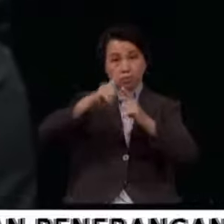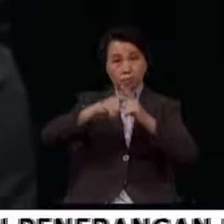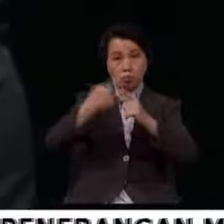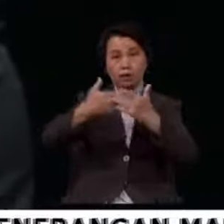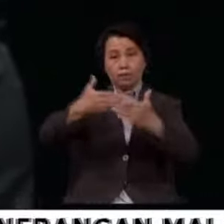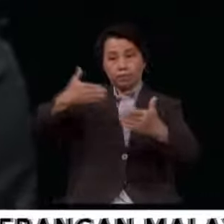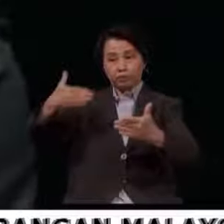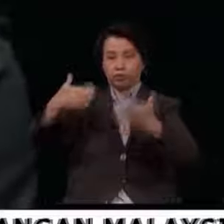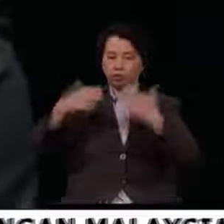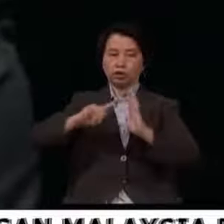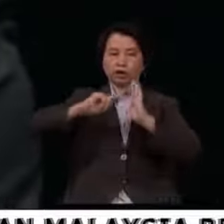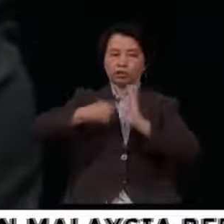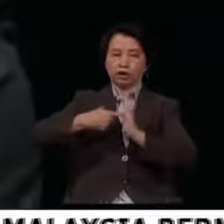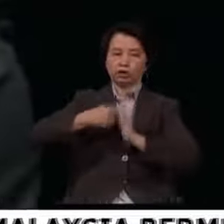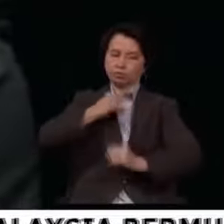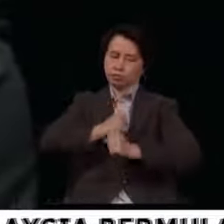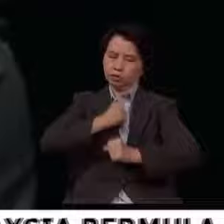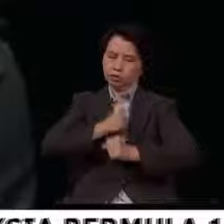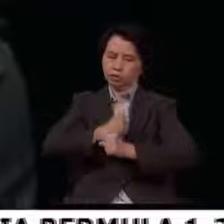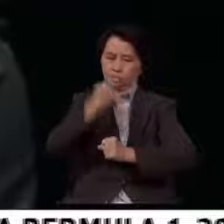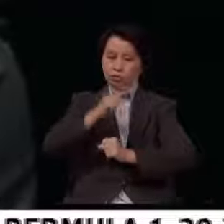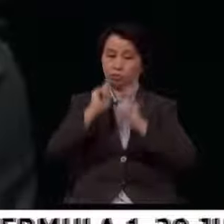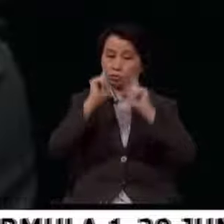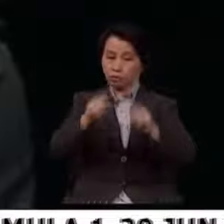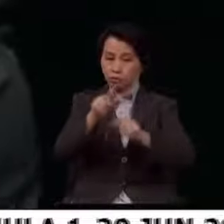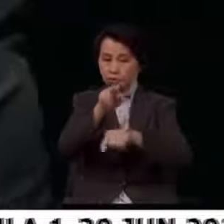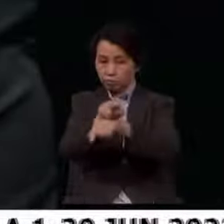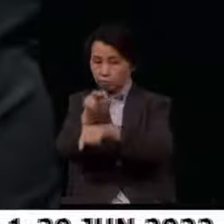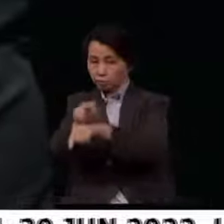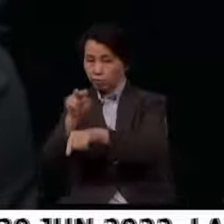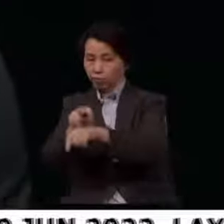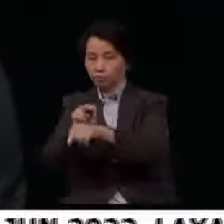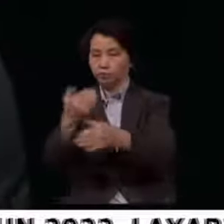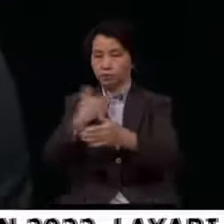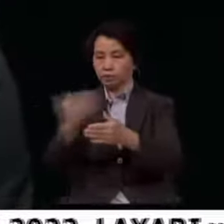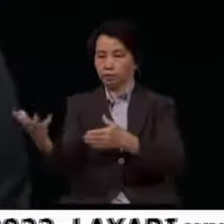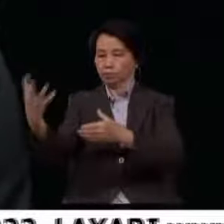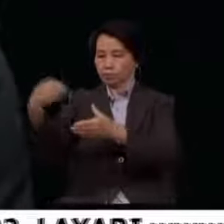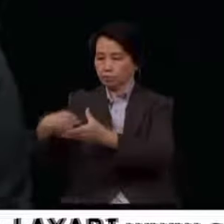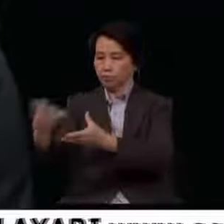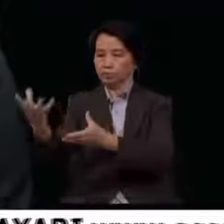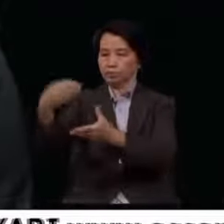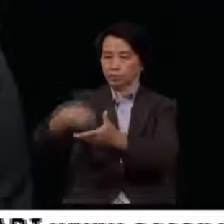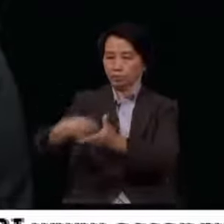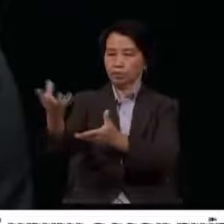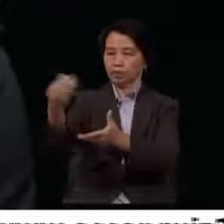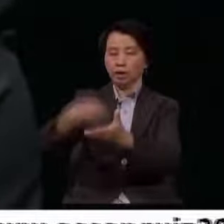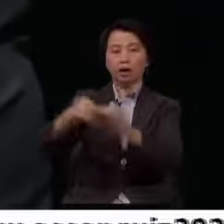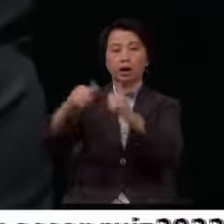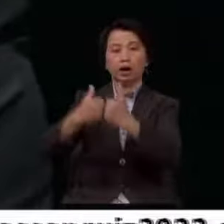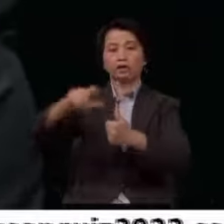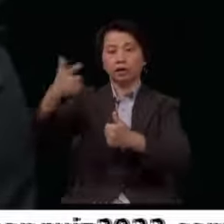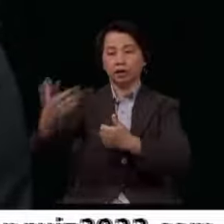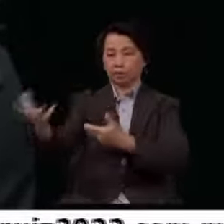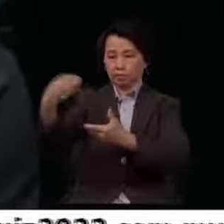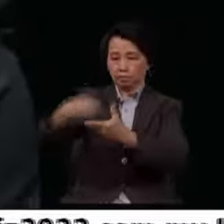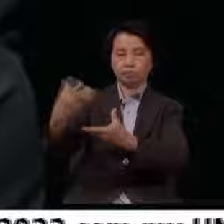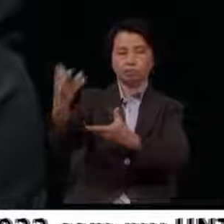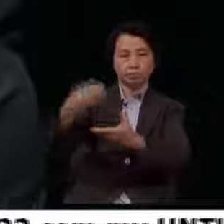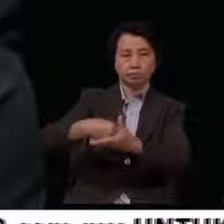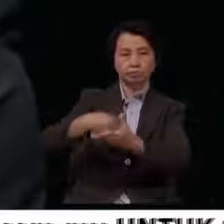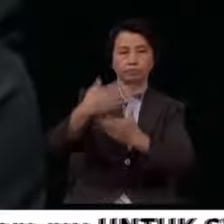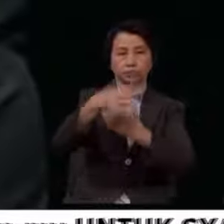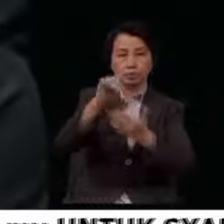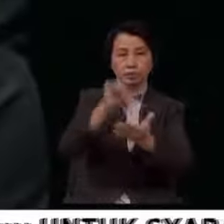lagi terletak inilah tekanan Kami sekarang tetapi jangan Insyaallah karena kami telah buat yang sepatunya dan yang